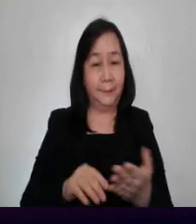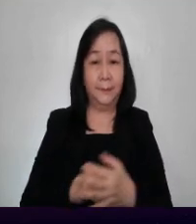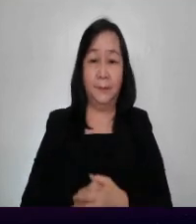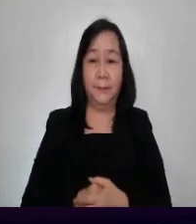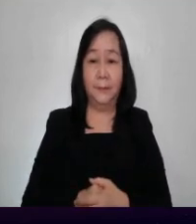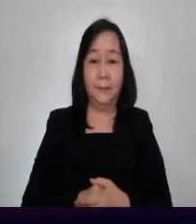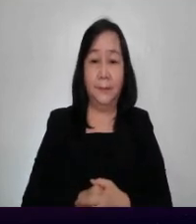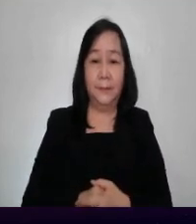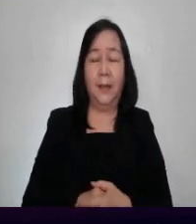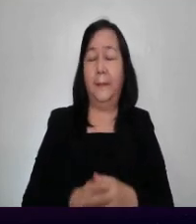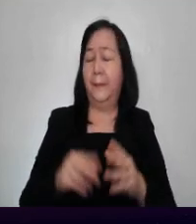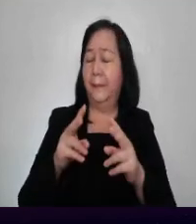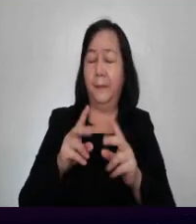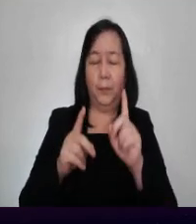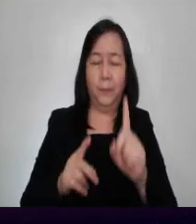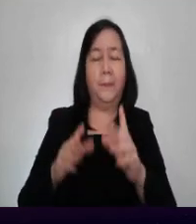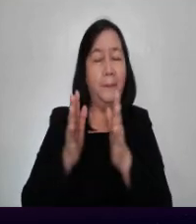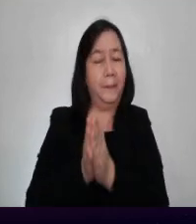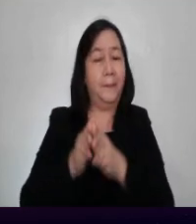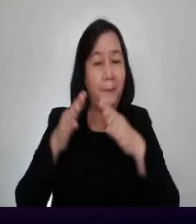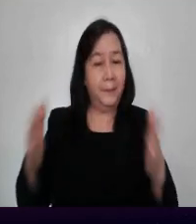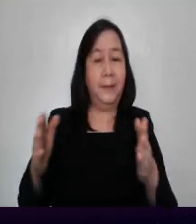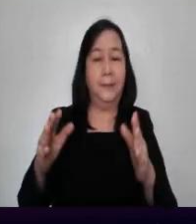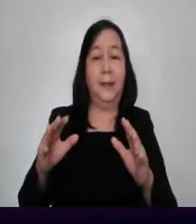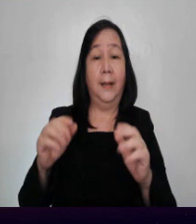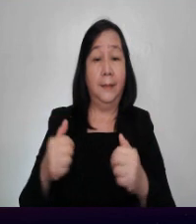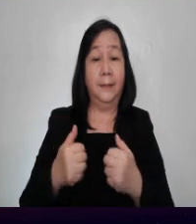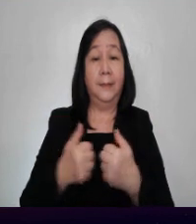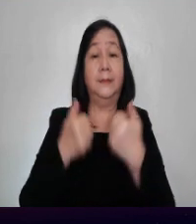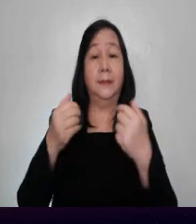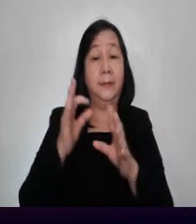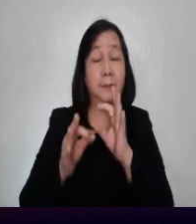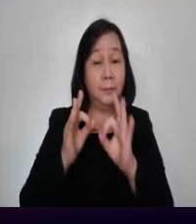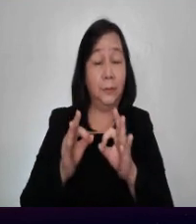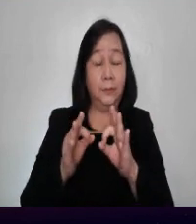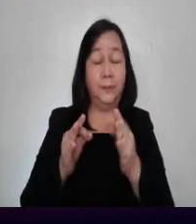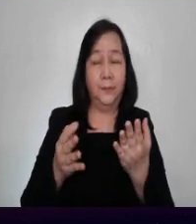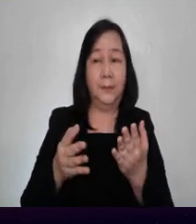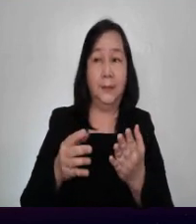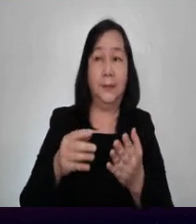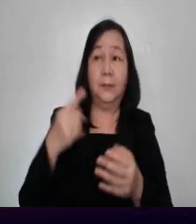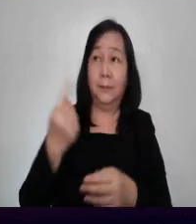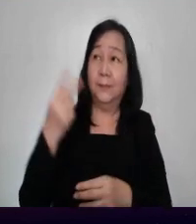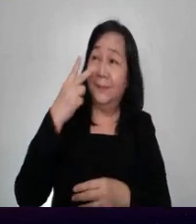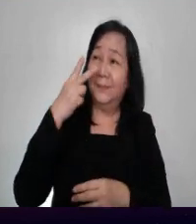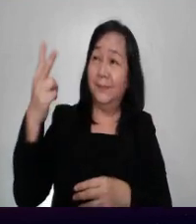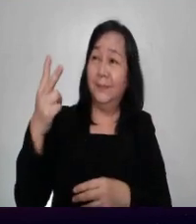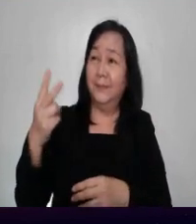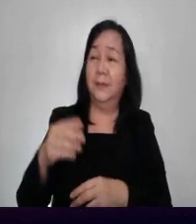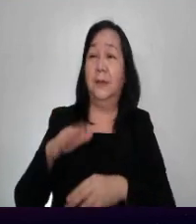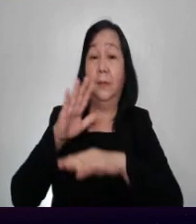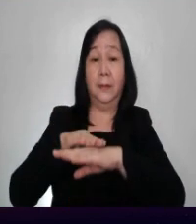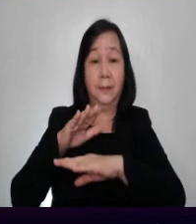namatay. Isang napakalaking trahedya, sana ang naiwasan kung pinansin lamang